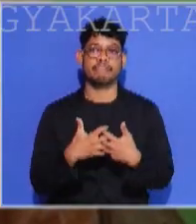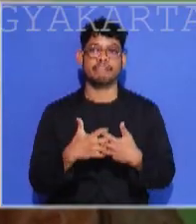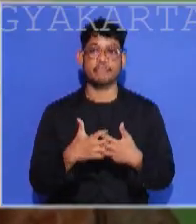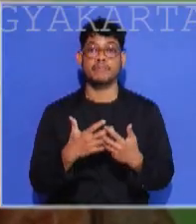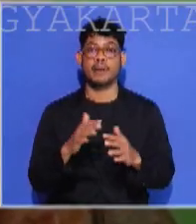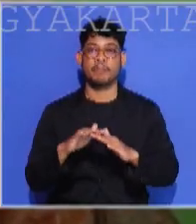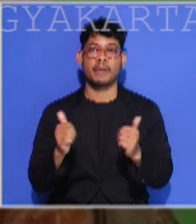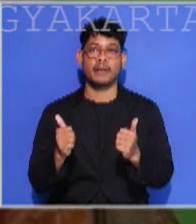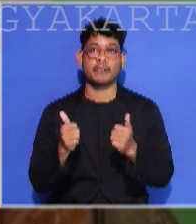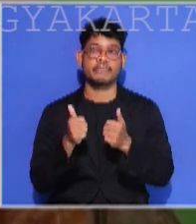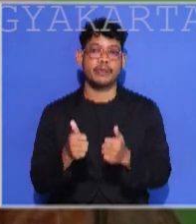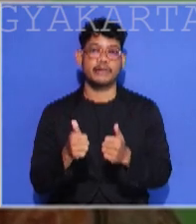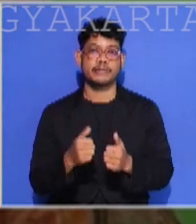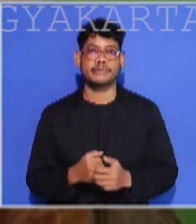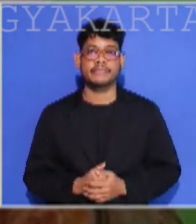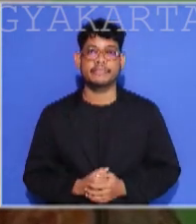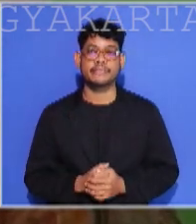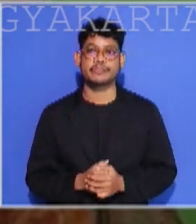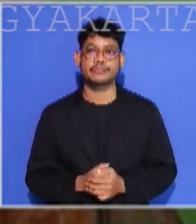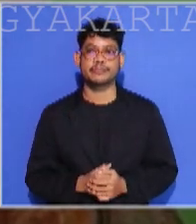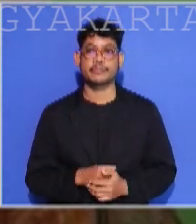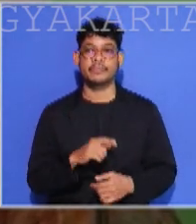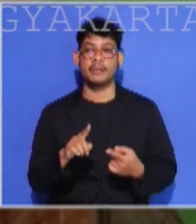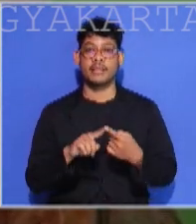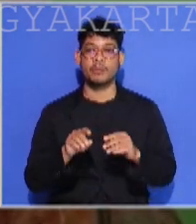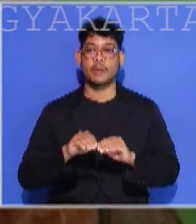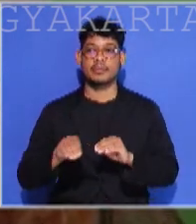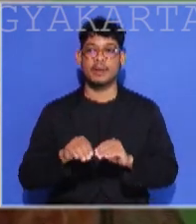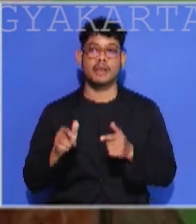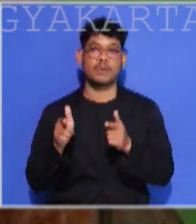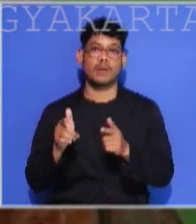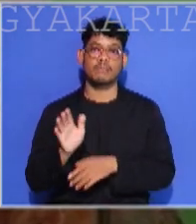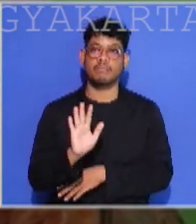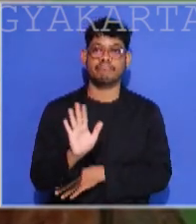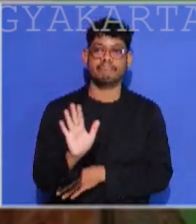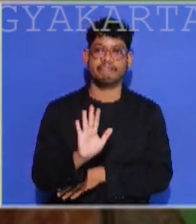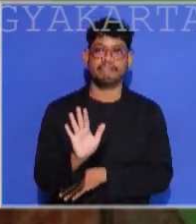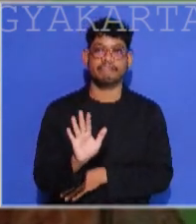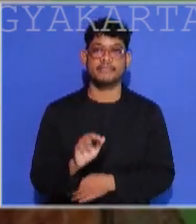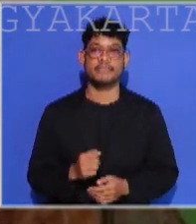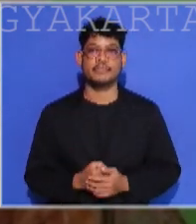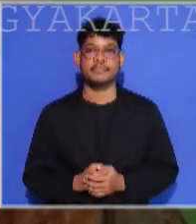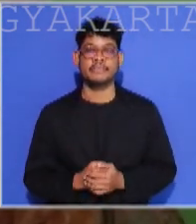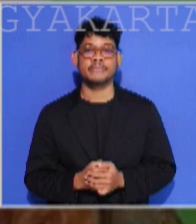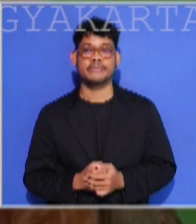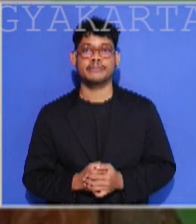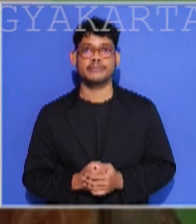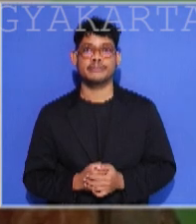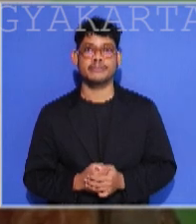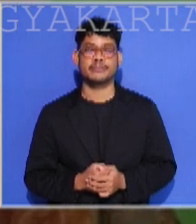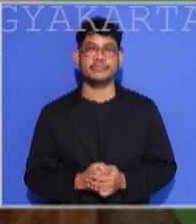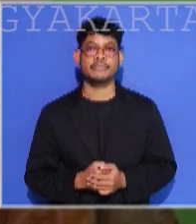selain untuk pertanian kami tidak akan mengganggu untuk kegiatan pertanian ini dan